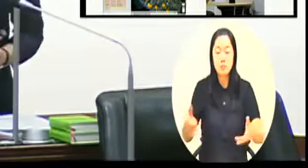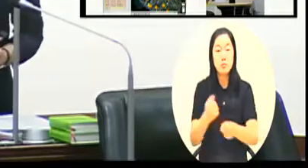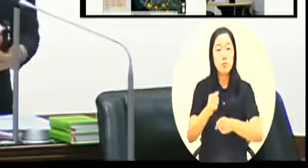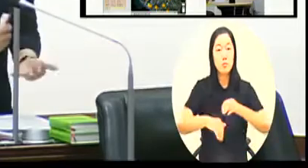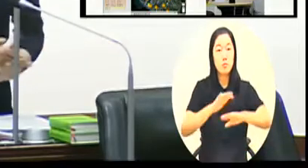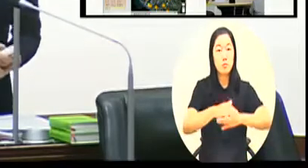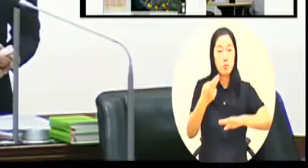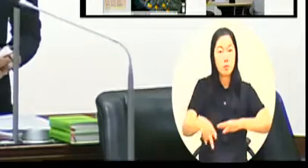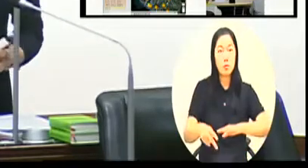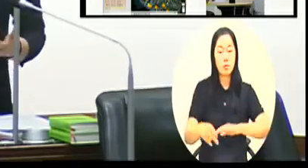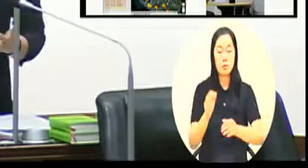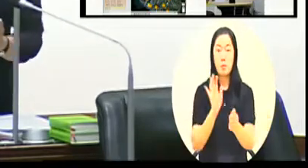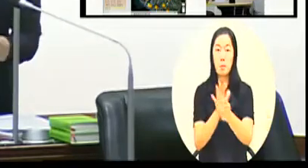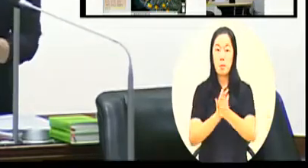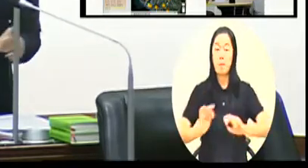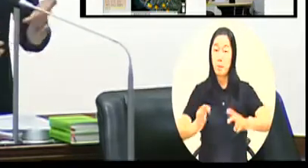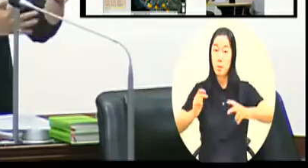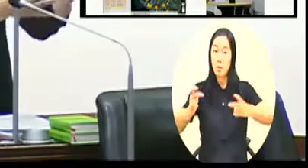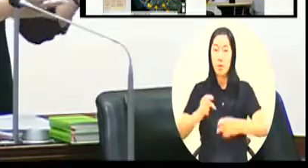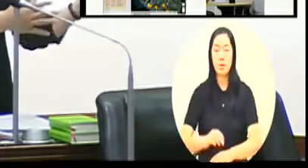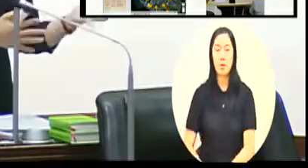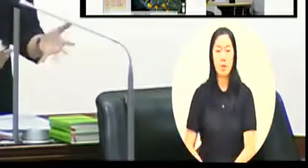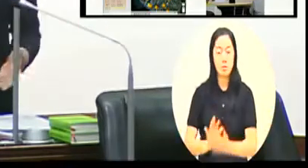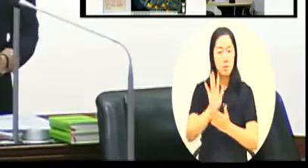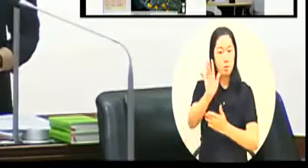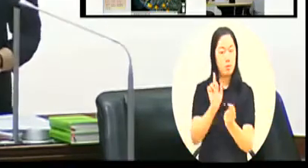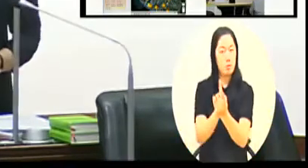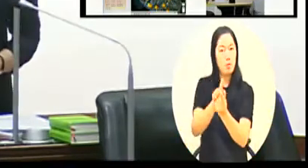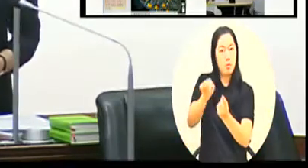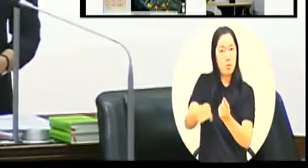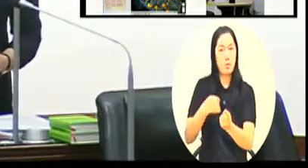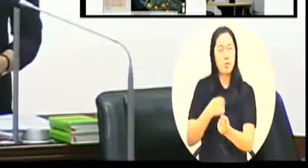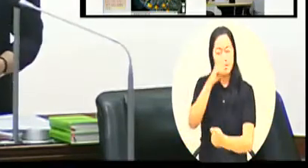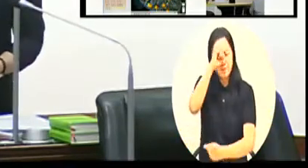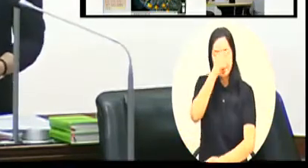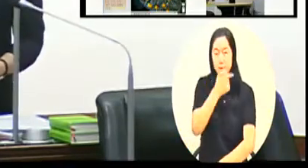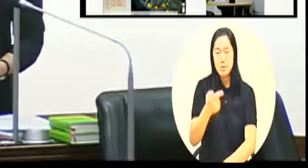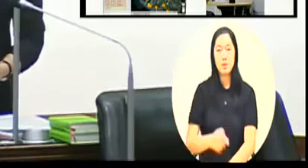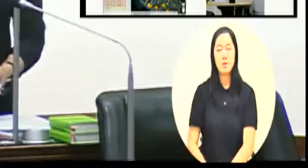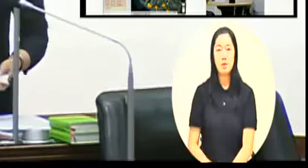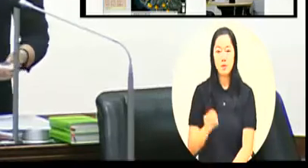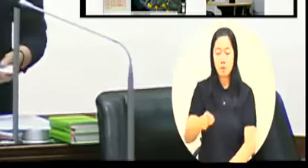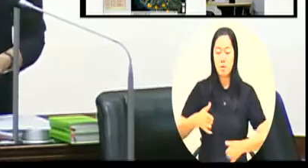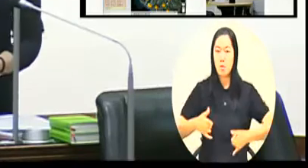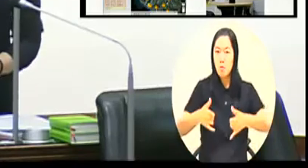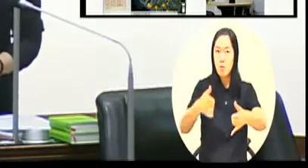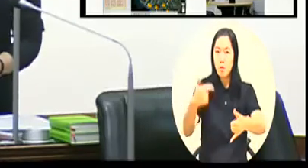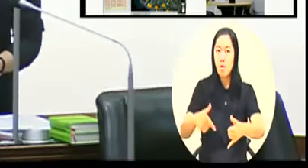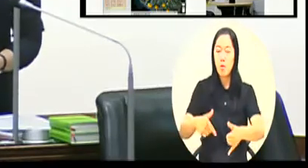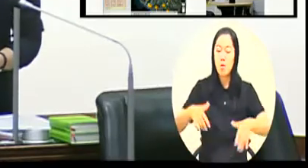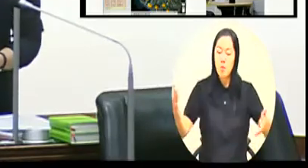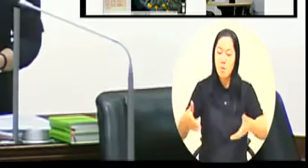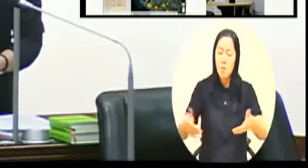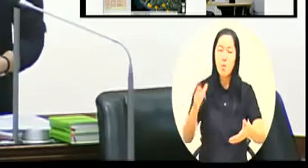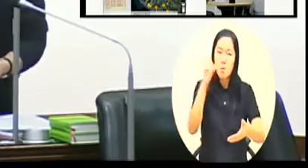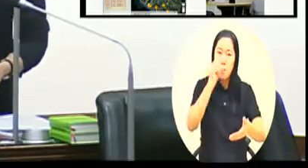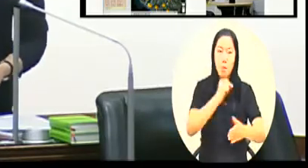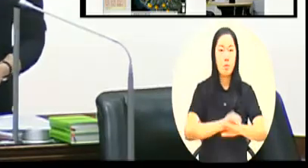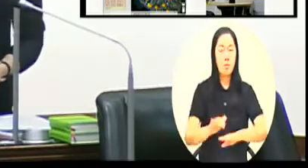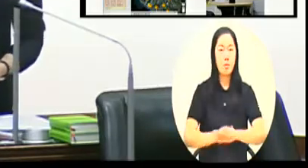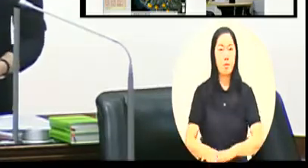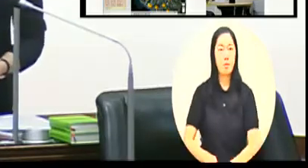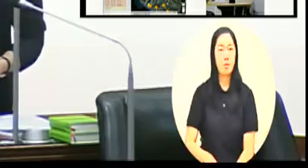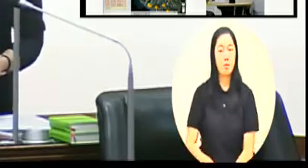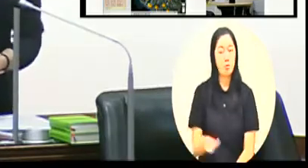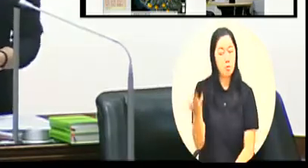去改善它？那以后我们当然对这样的一个很期待，我们的道路不会一挖再挖哈，甚至局长也有说